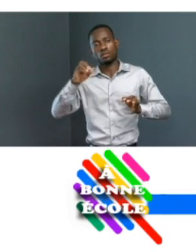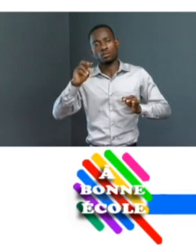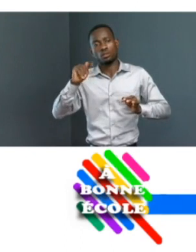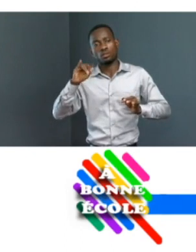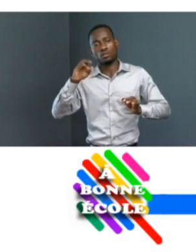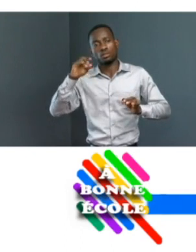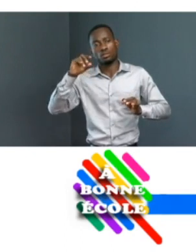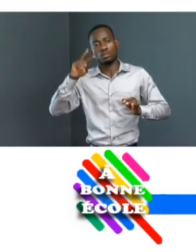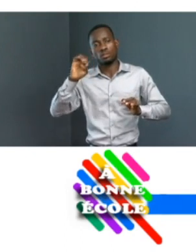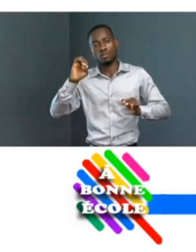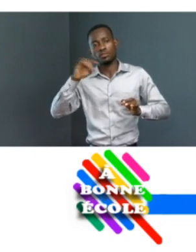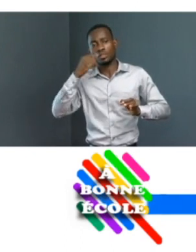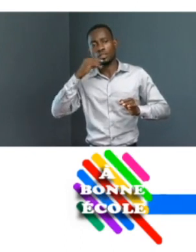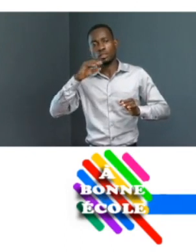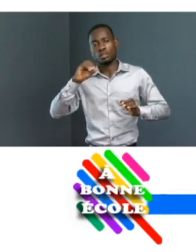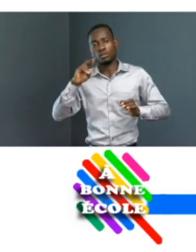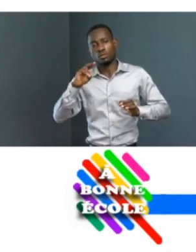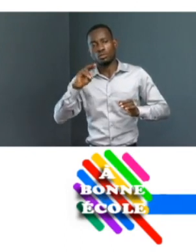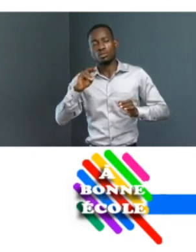qui est due à des